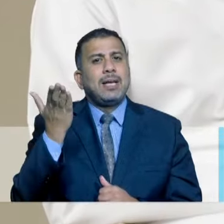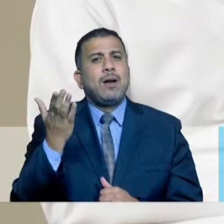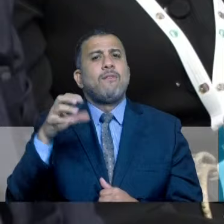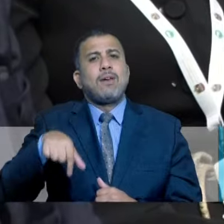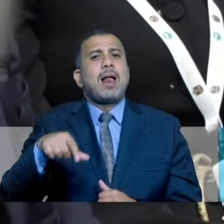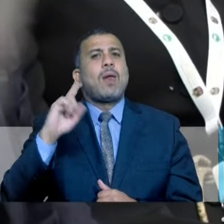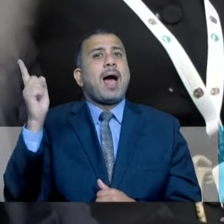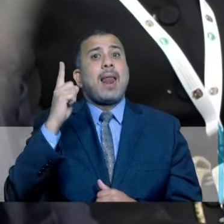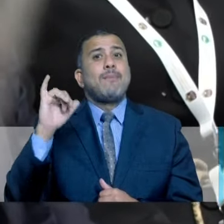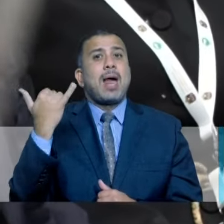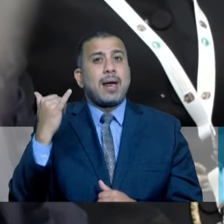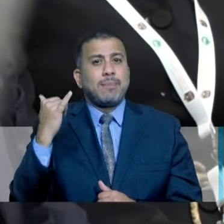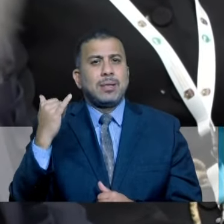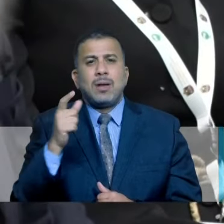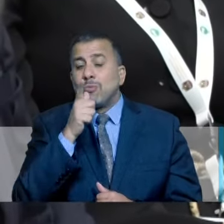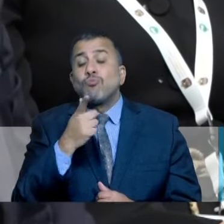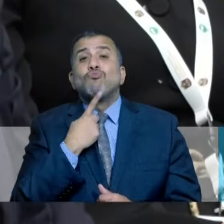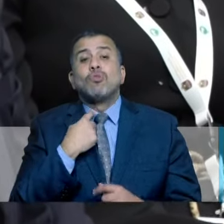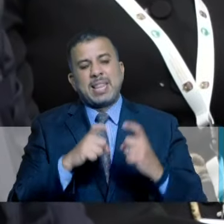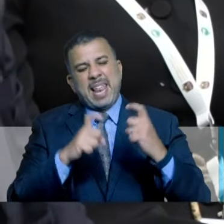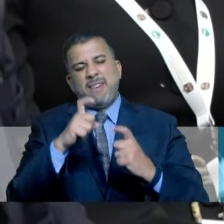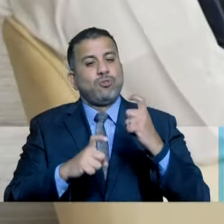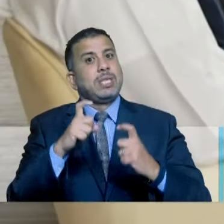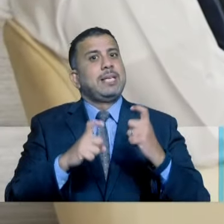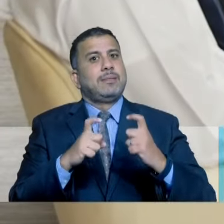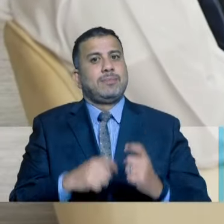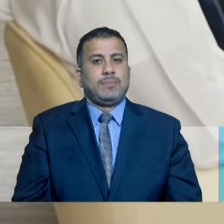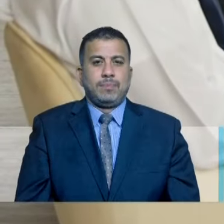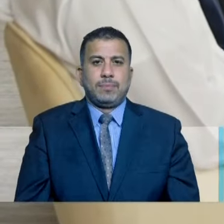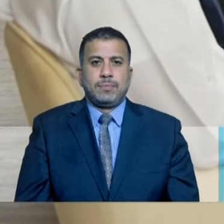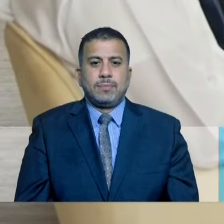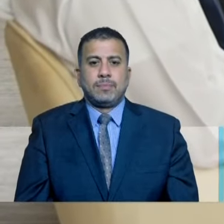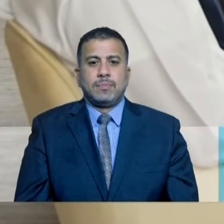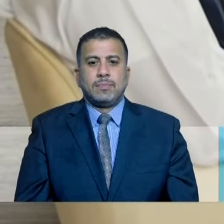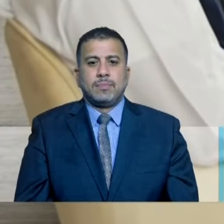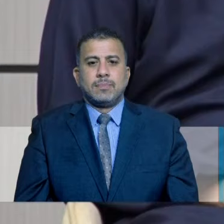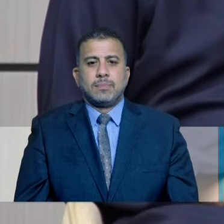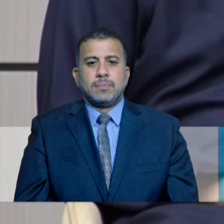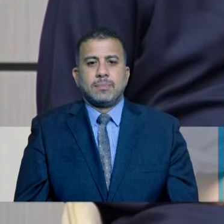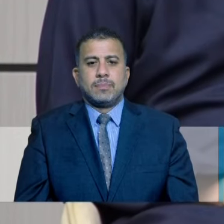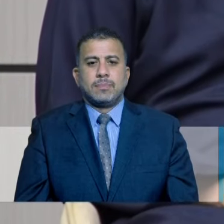العالي في العالم العربي وتعزز تنافسيته ه